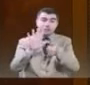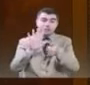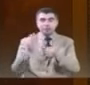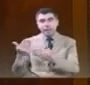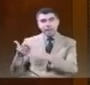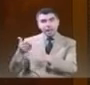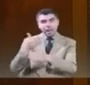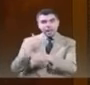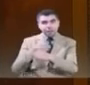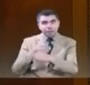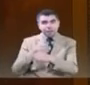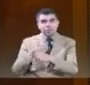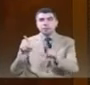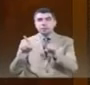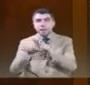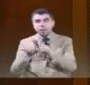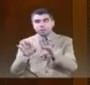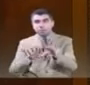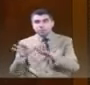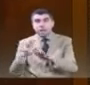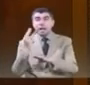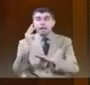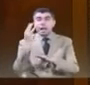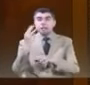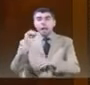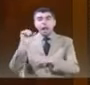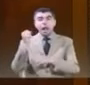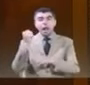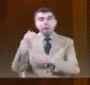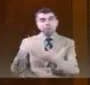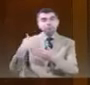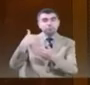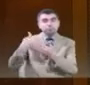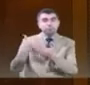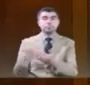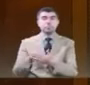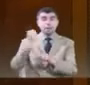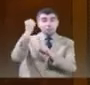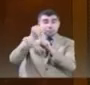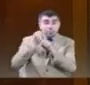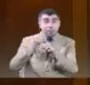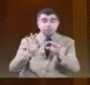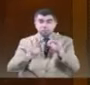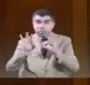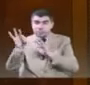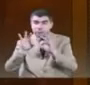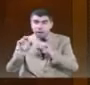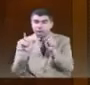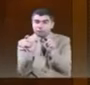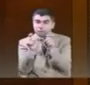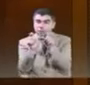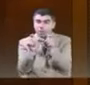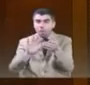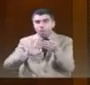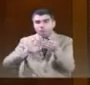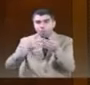الحال الجهة المعنية، وبعد انقضاء 3 سنوات ابتداء من تاريخ الإصلاح تقوم هيئة مراقبة التأمينات والاحتياط